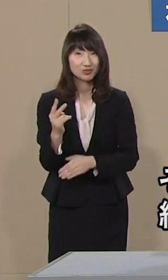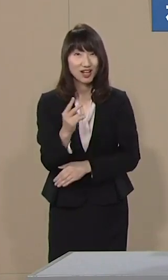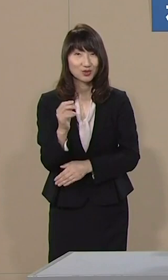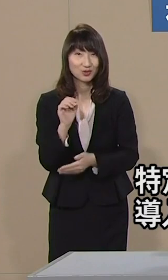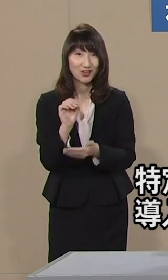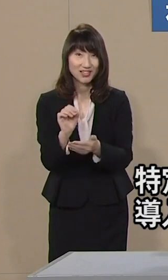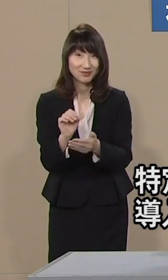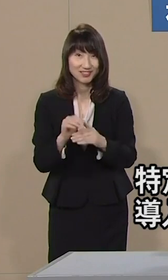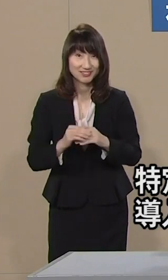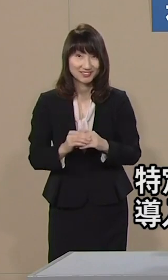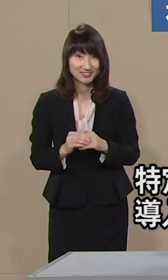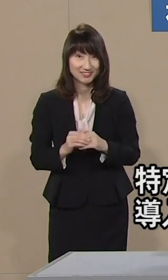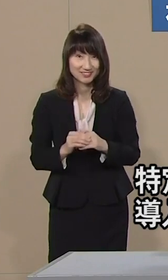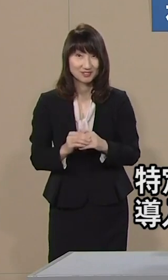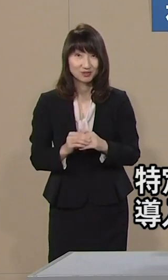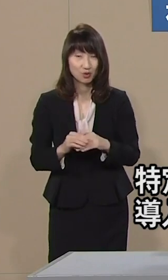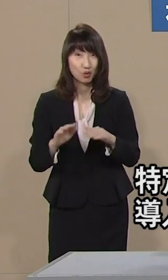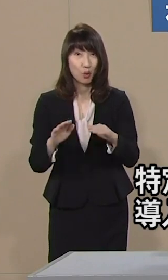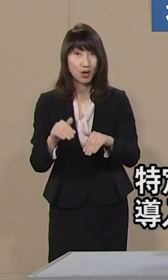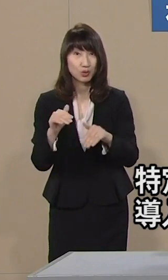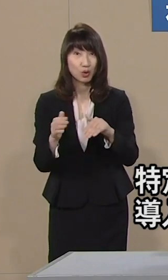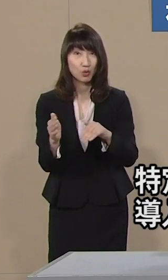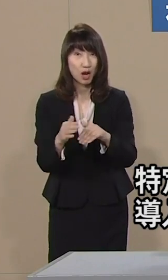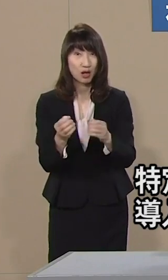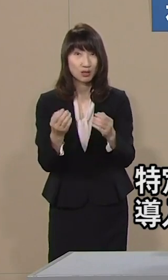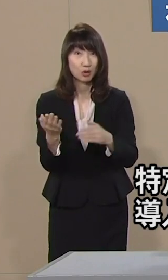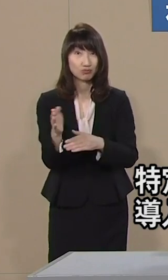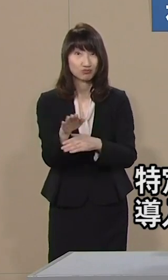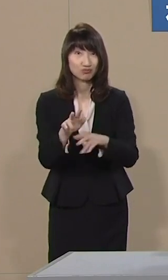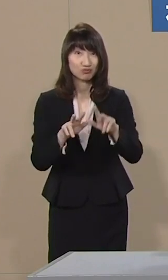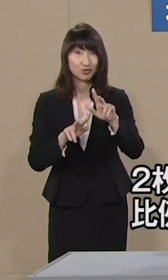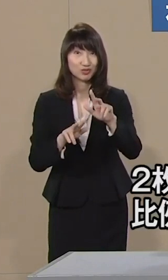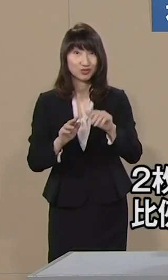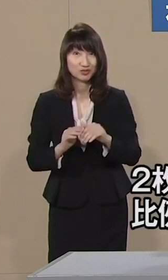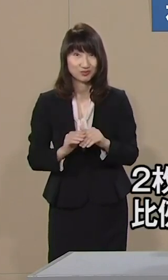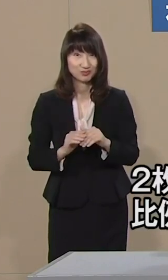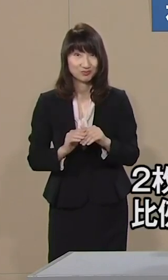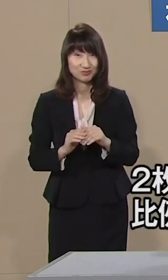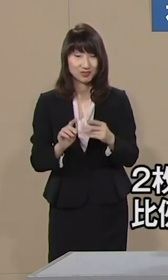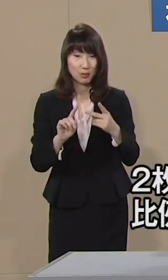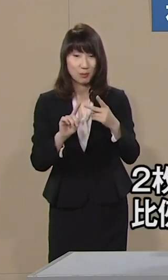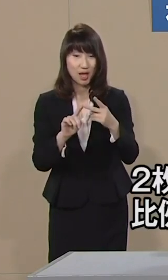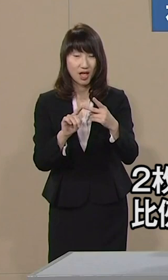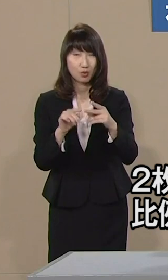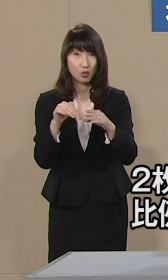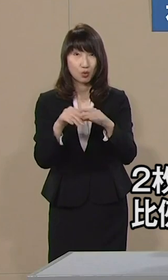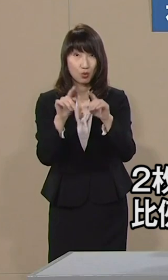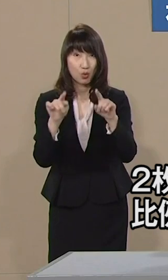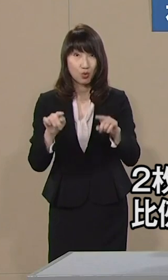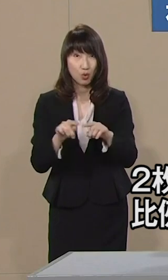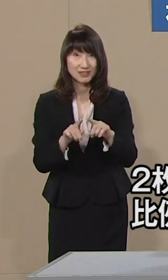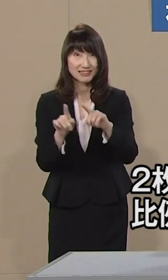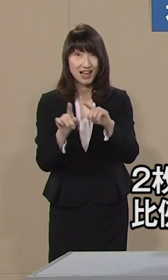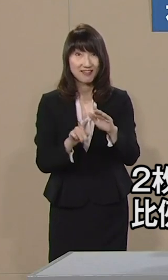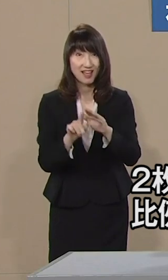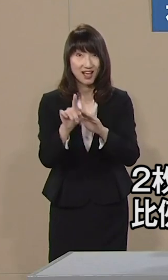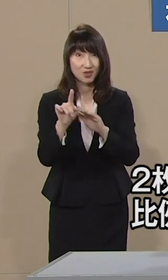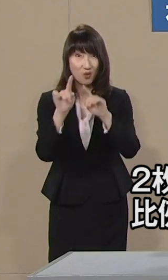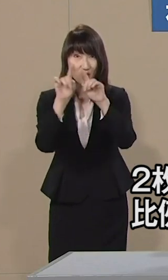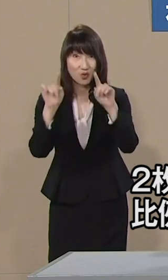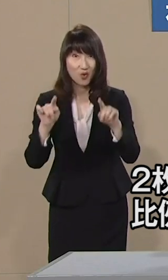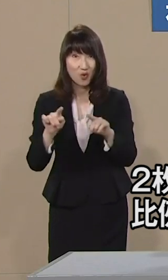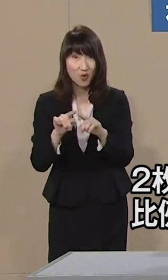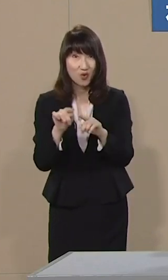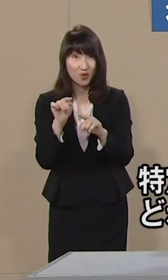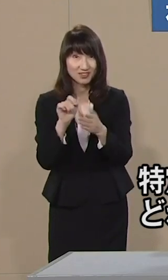します特定枠とは今回の選挙から導入されるルール2枚目の投票用紙つまりは比例代表で使われる